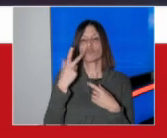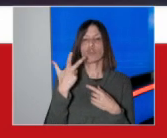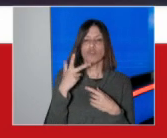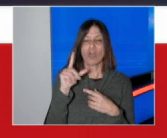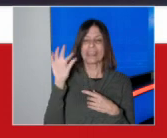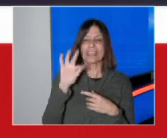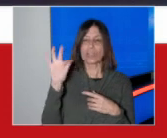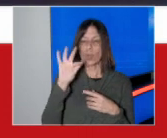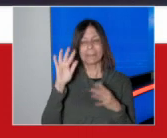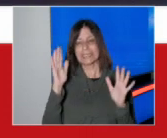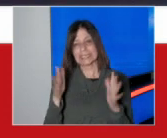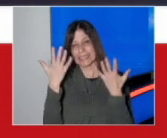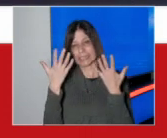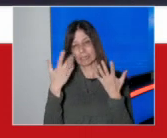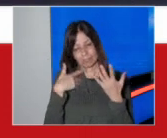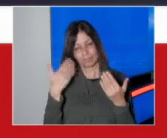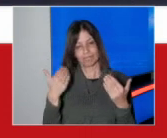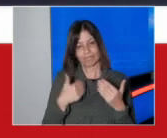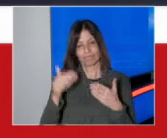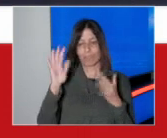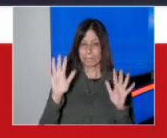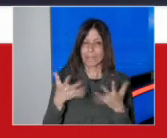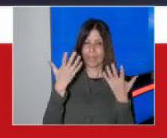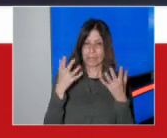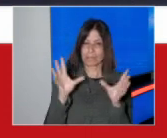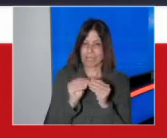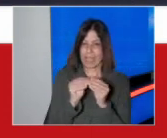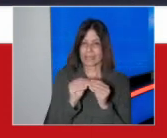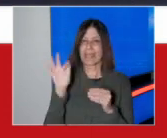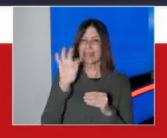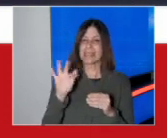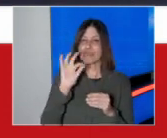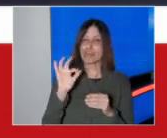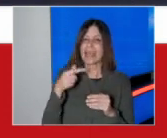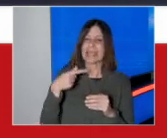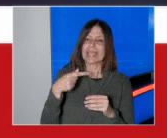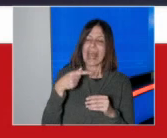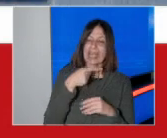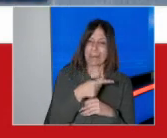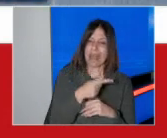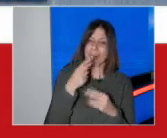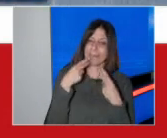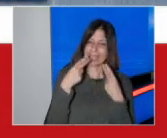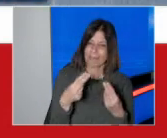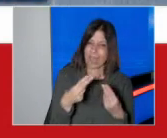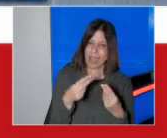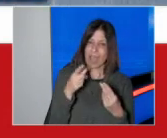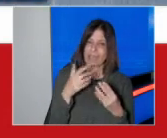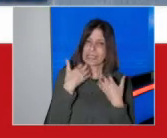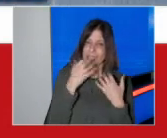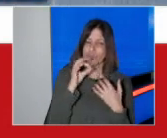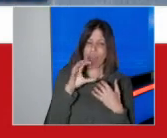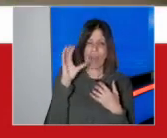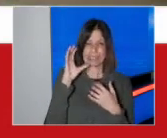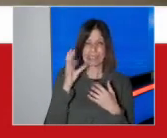3 טיקטוקים זריזים, אז הבה ונרוץ עליהם יחדיו. הולכים על הטיקטוק של גילה גמליאל, מגיבה בצורה כזאת או אחרת לפרשת